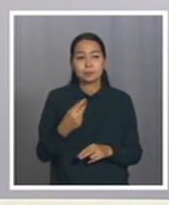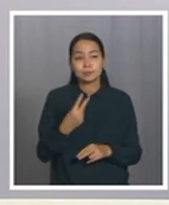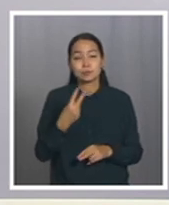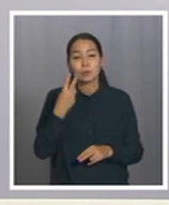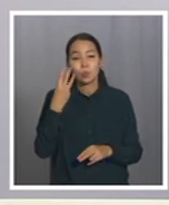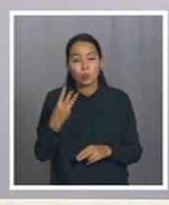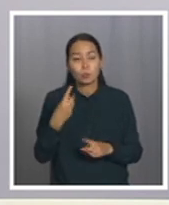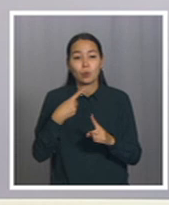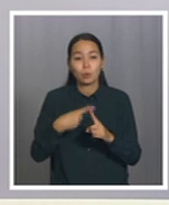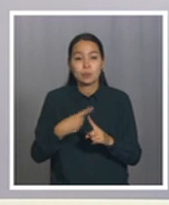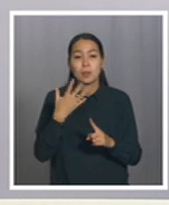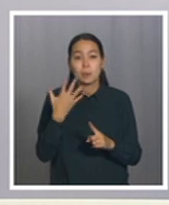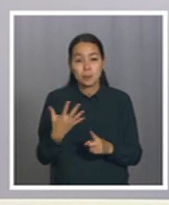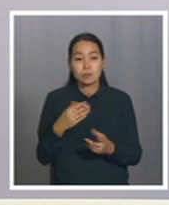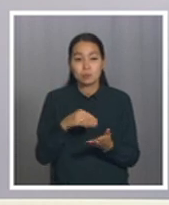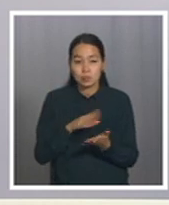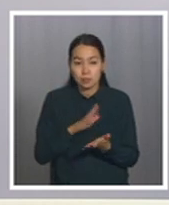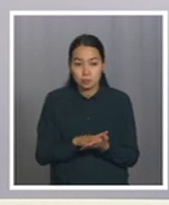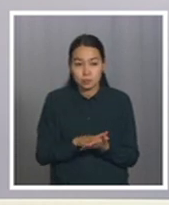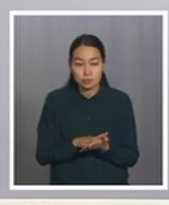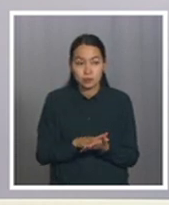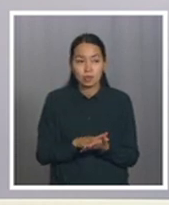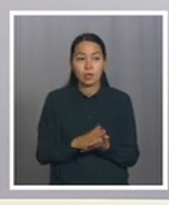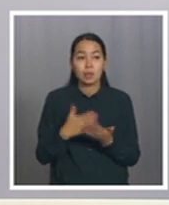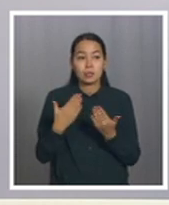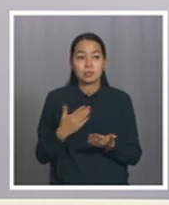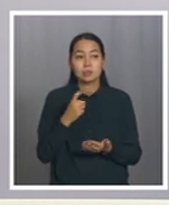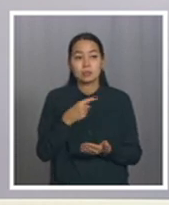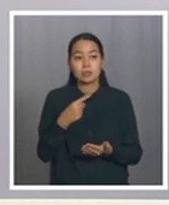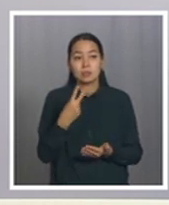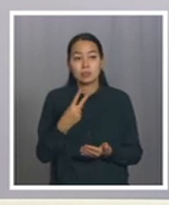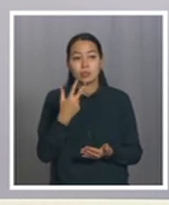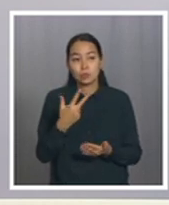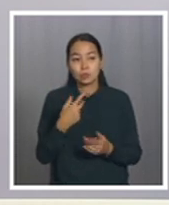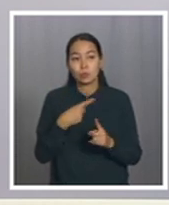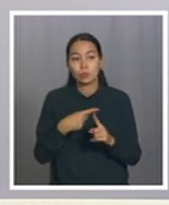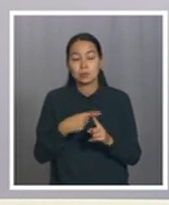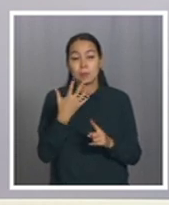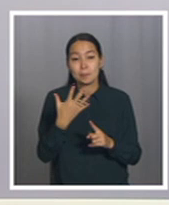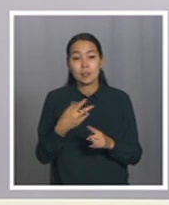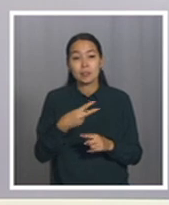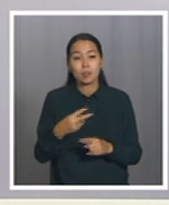жазып аламыз. Осылай түрлендіреміз. Енді x азайтылған 2-нің кубы қосылған 5 бізде тең болып тұр y-ге.